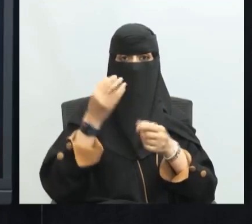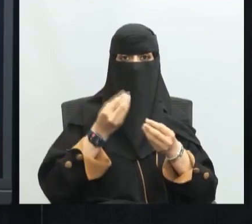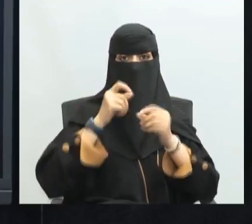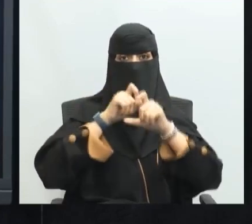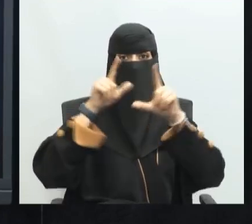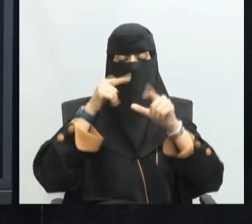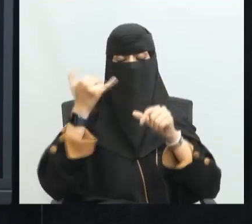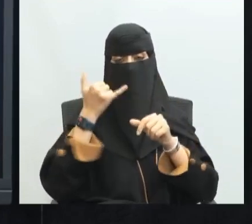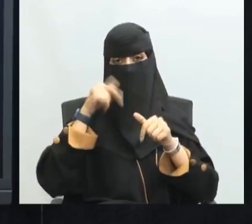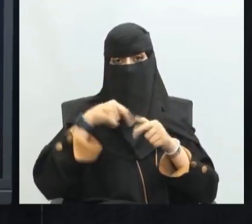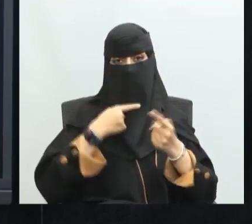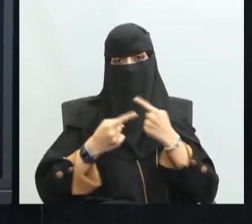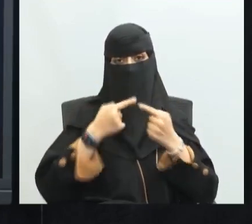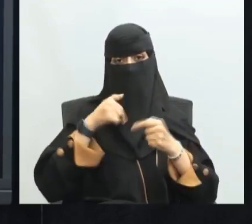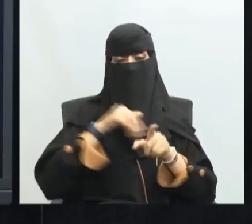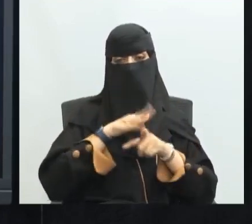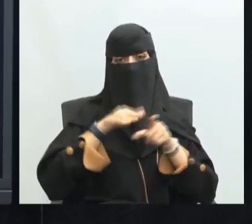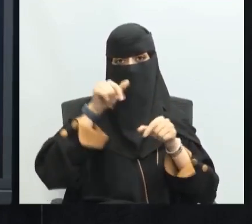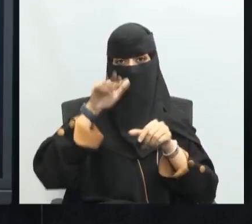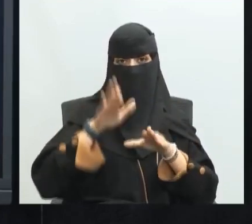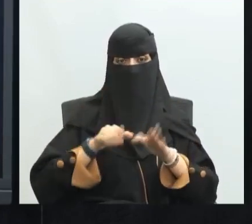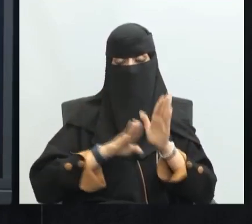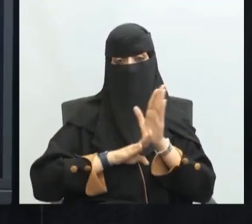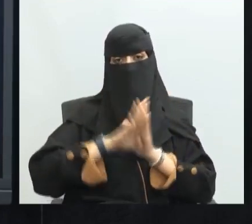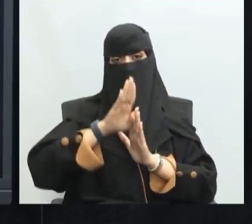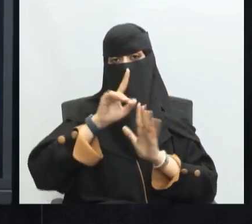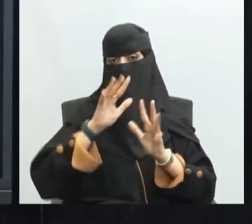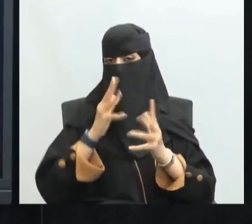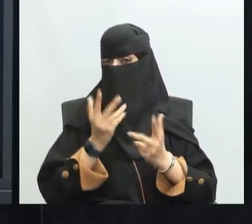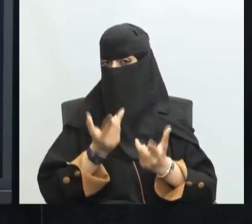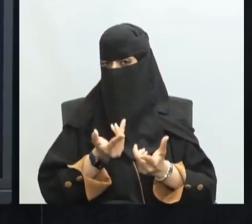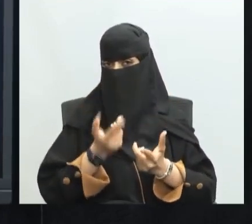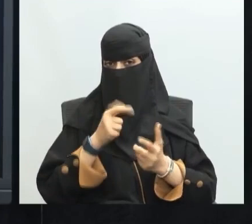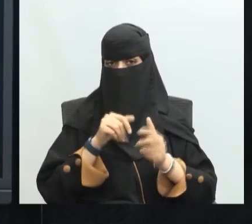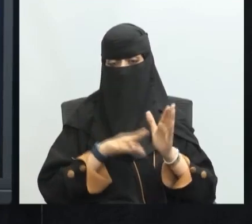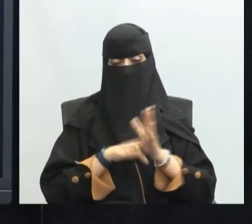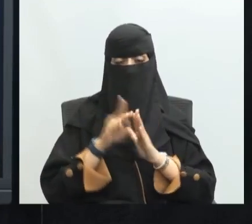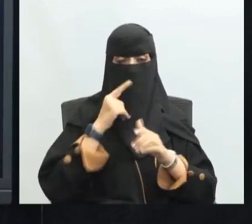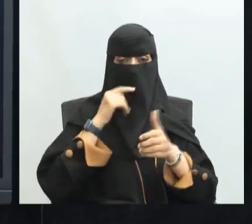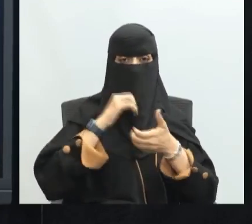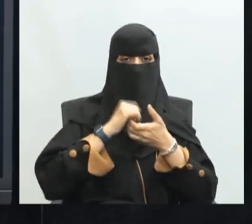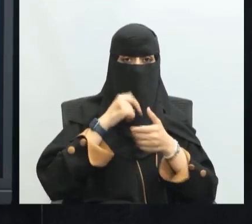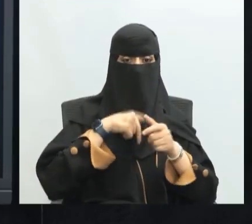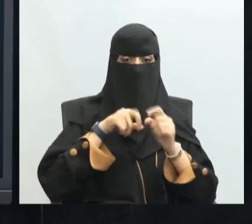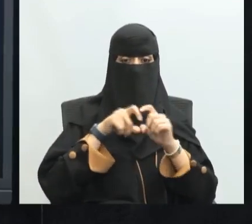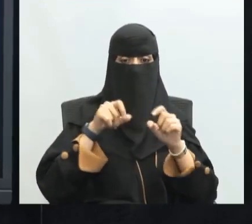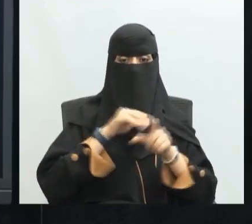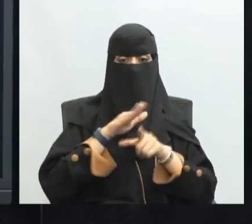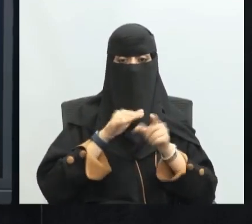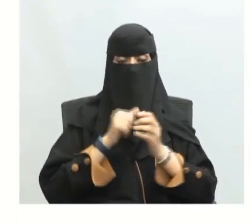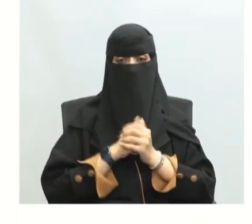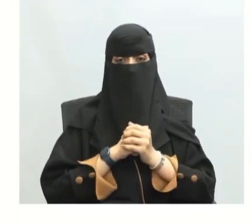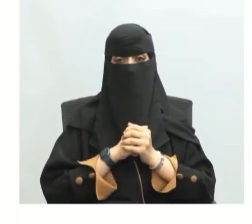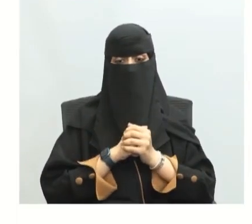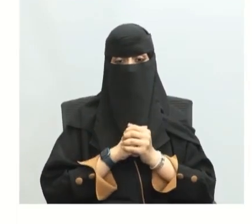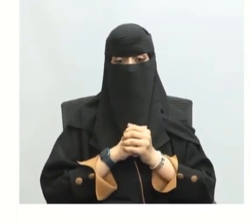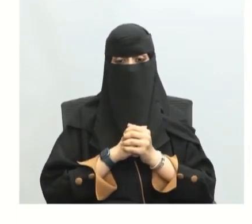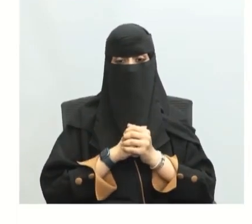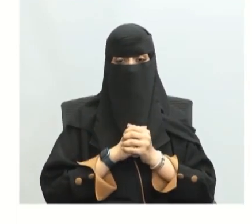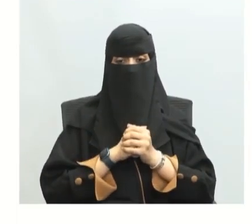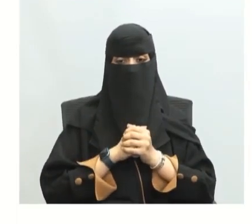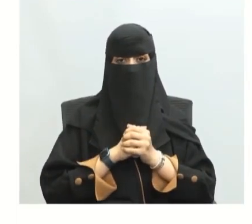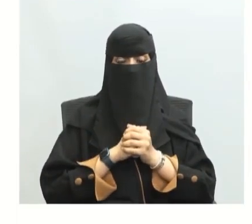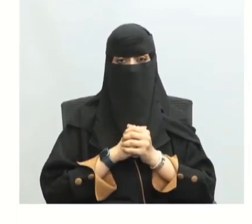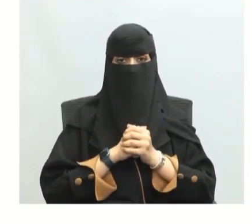ايضاح اهميه الحوار الوطني في تعزيز ماذا في تعزيز الوحده الوطنيه اذا